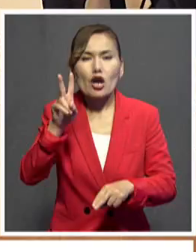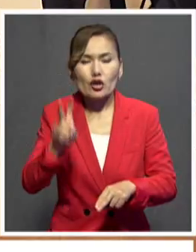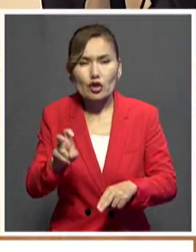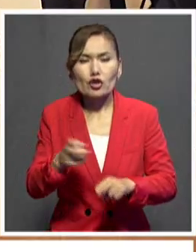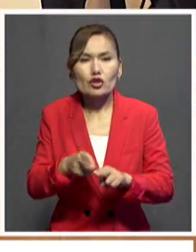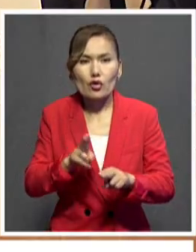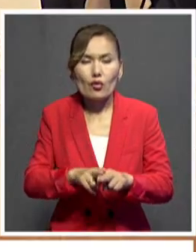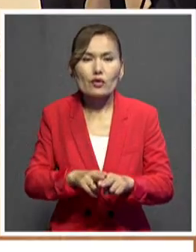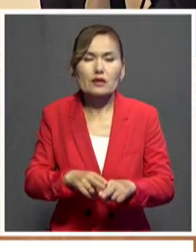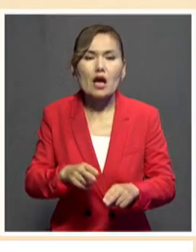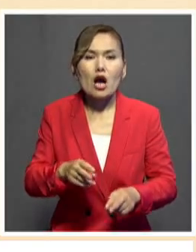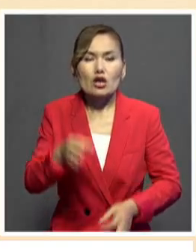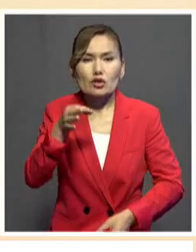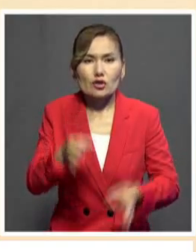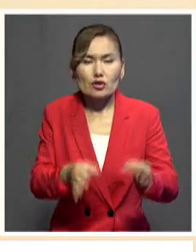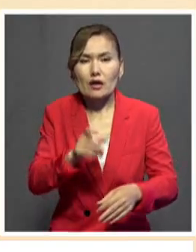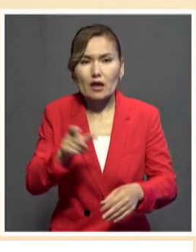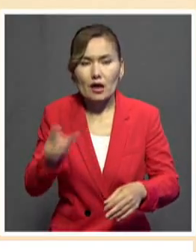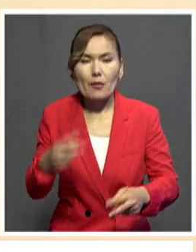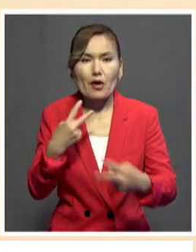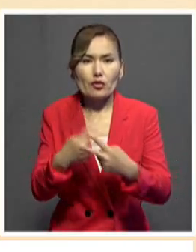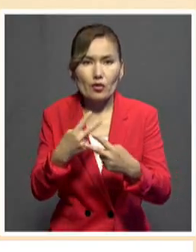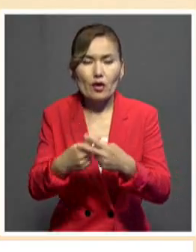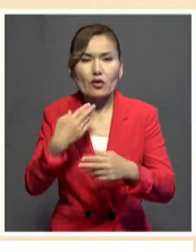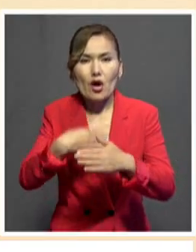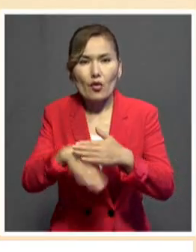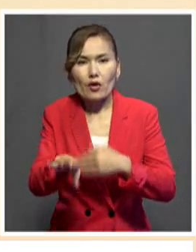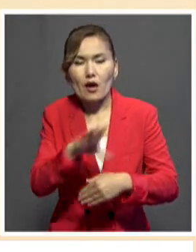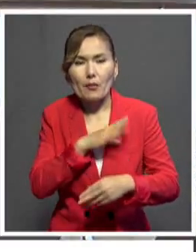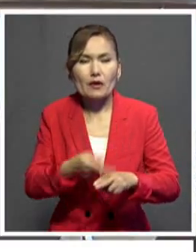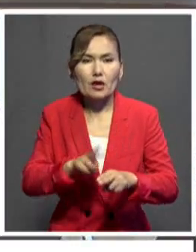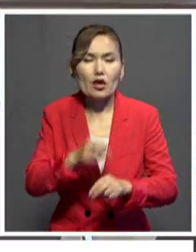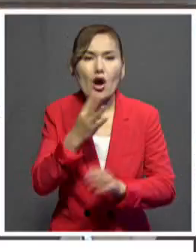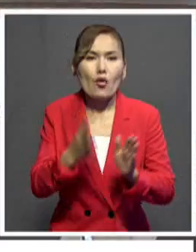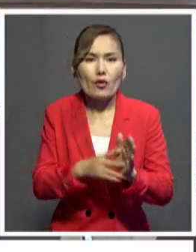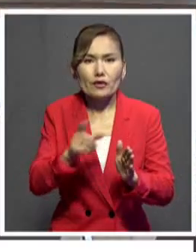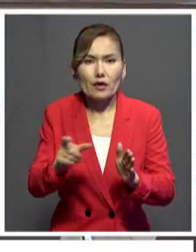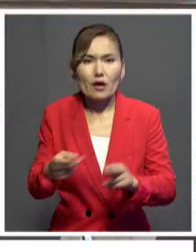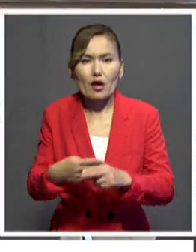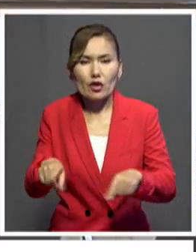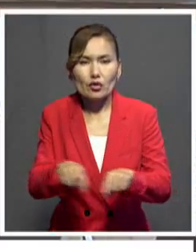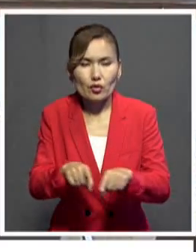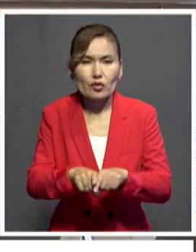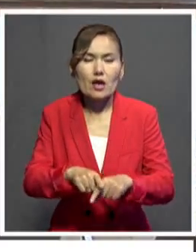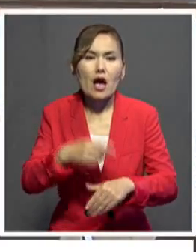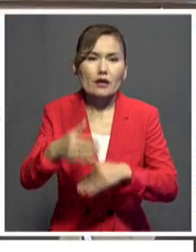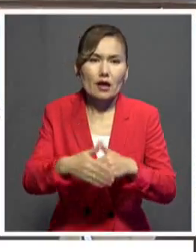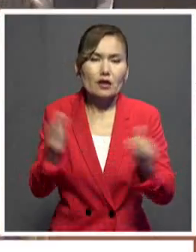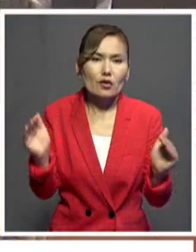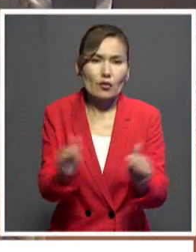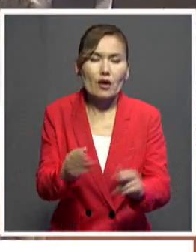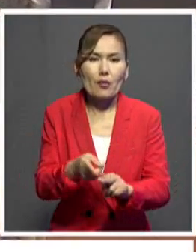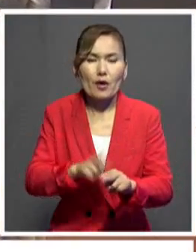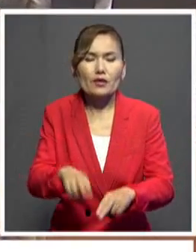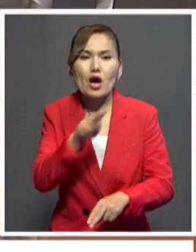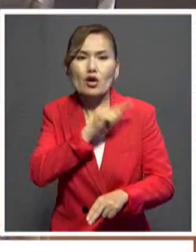азамат жағдайын жақсартты. Соның ішінде 12 адам толық бостандыққа шығарылса, 19 адам ішінара ақталды. Сол себепті судьялар